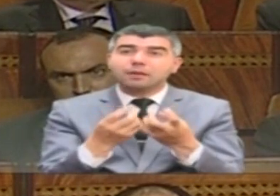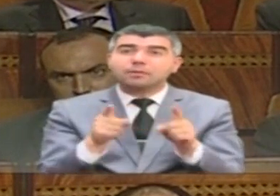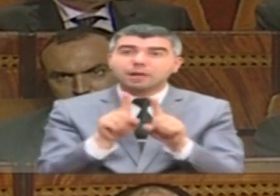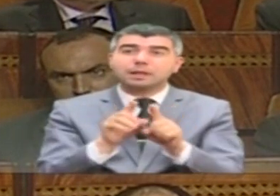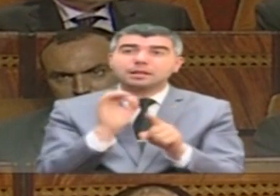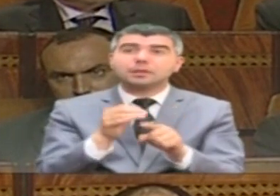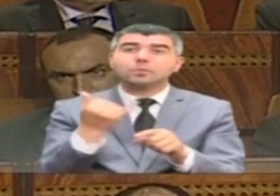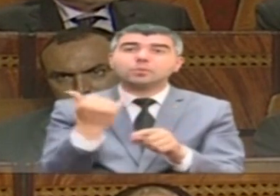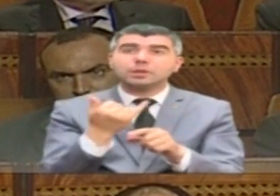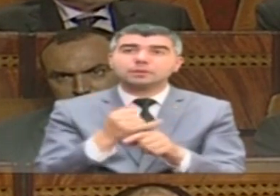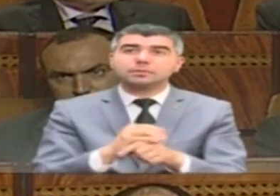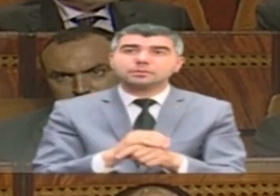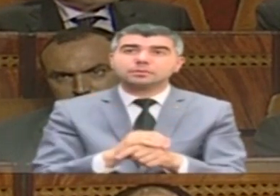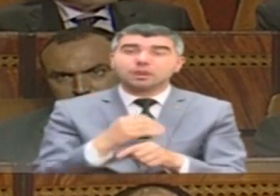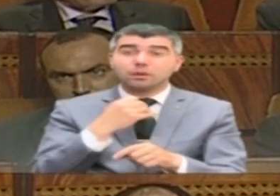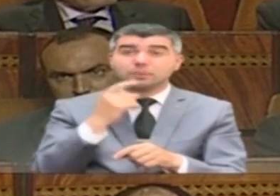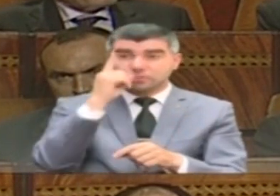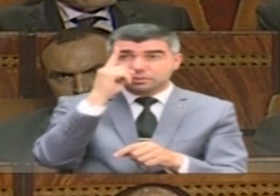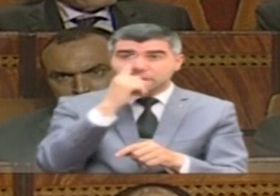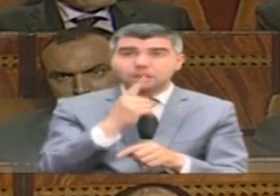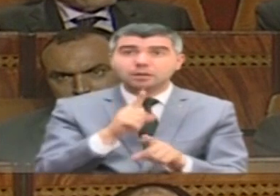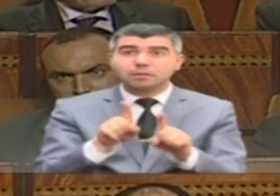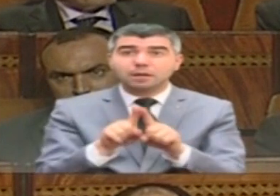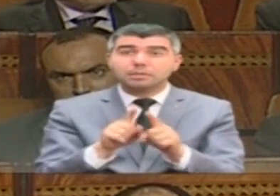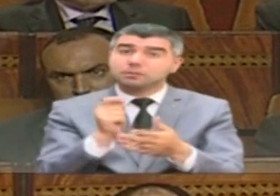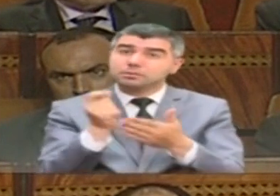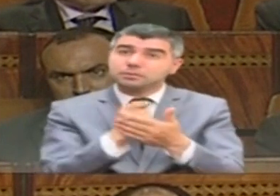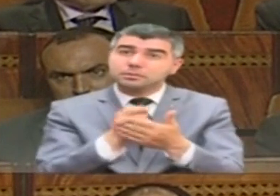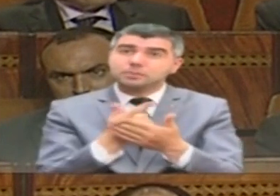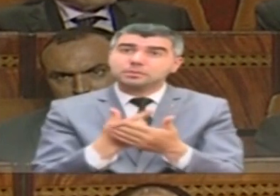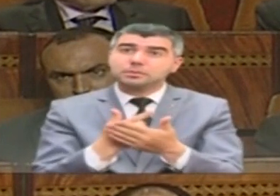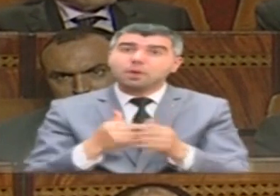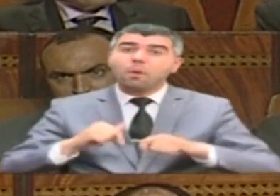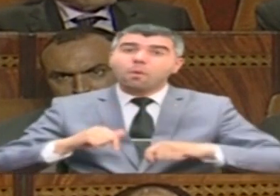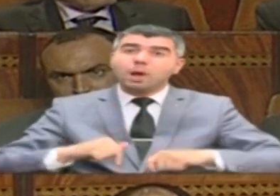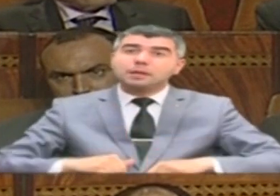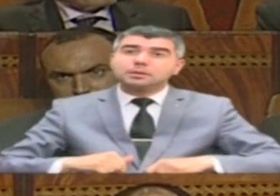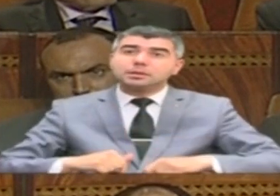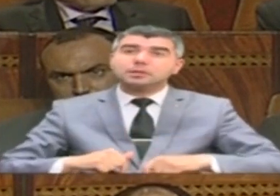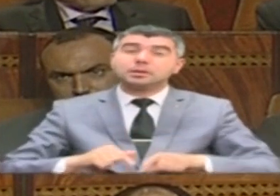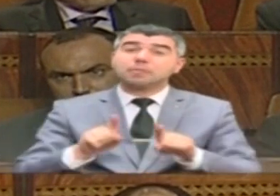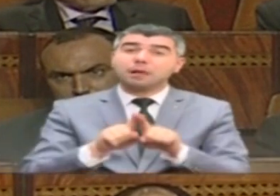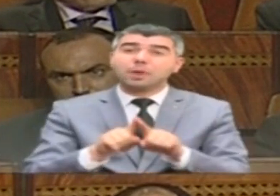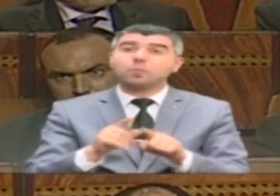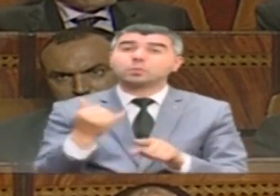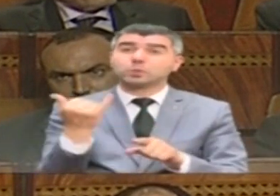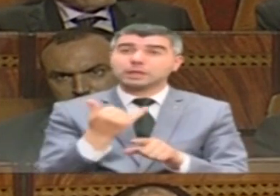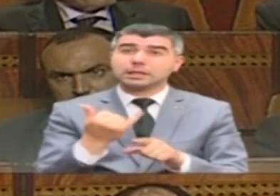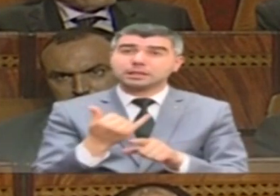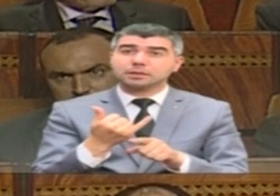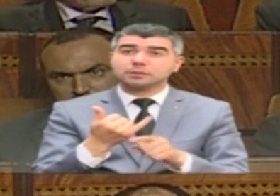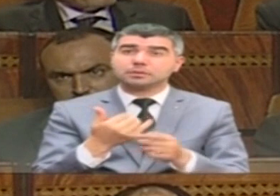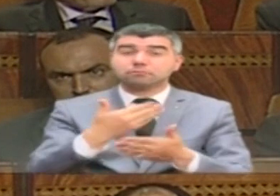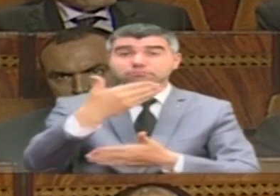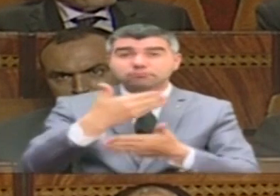هادي عليهم. تنطالبكم السيد الوزير في هاد اللحظة هادي من غير التفعيل فقط